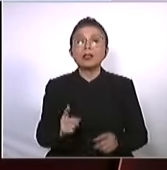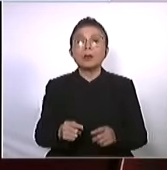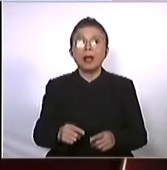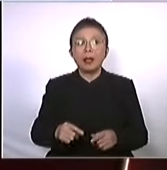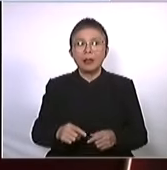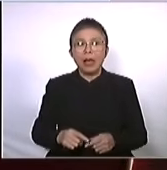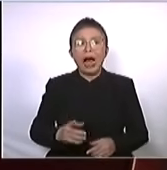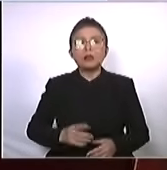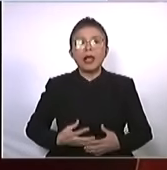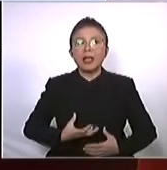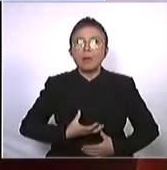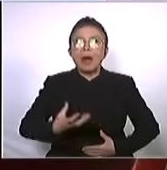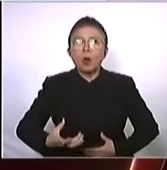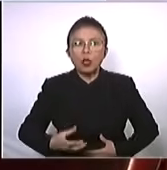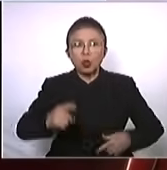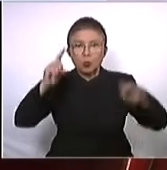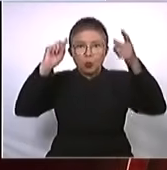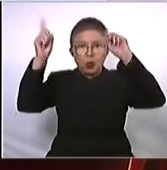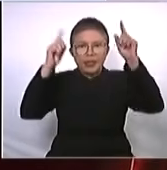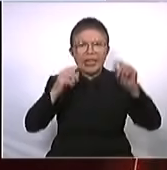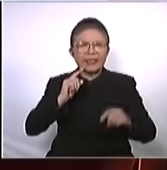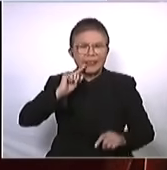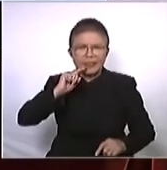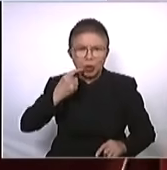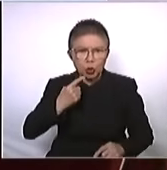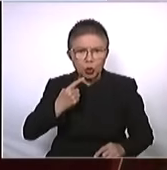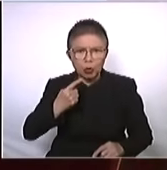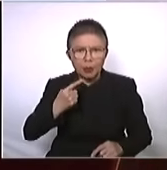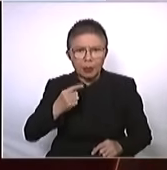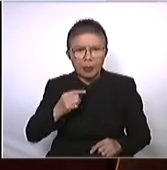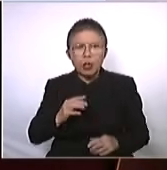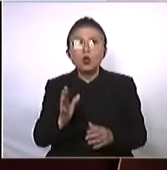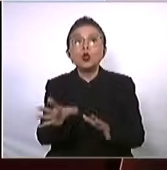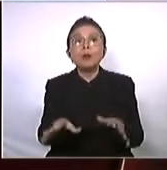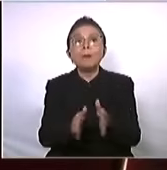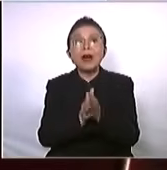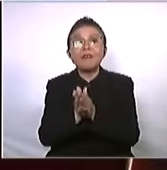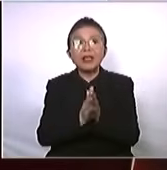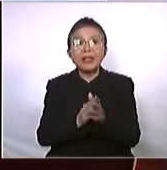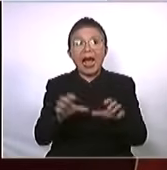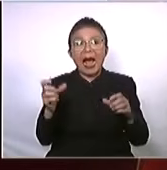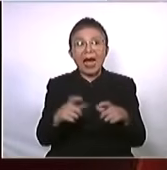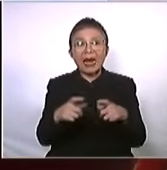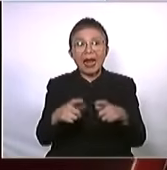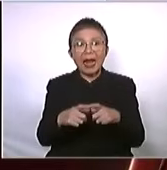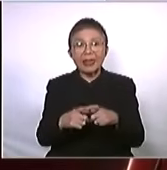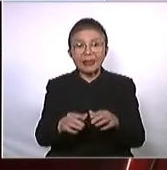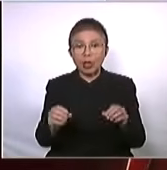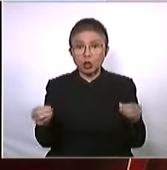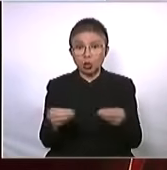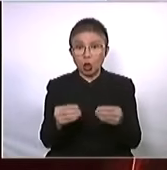political will kemauan politik yang sungguh-sungguh sekaligus memanfaatkan instrumen hukum yang